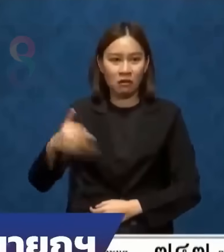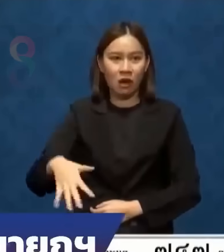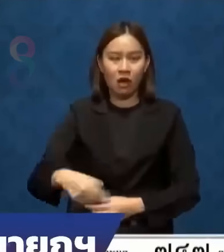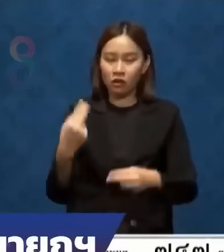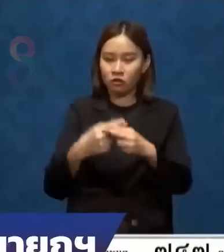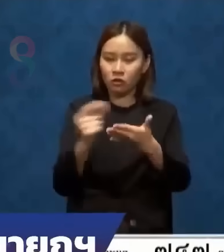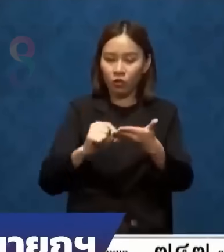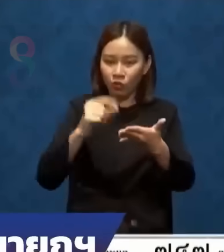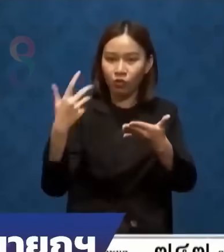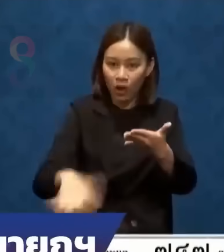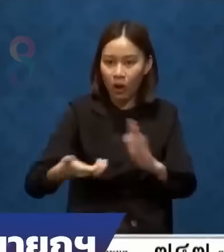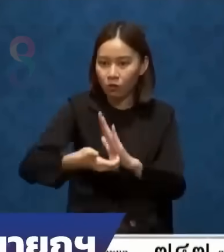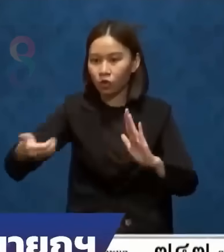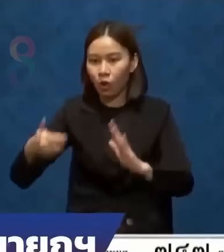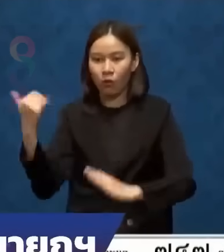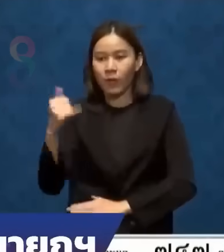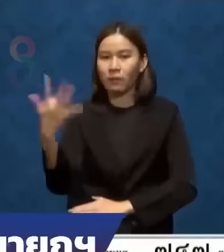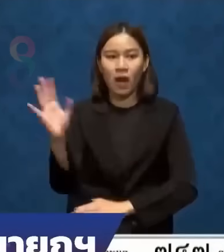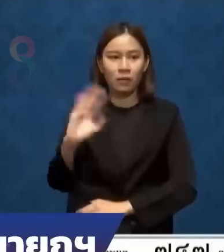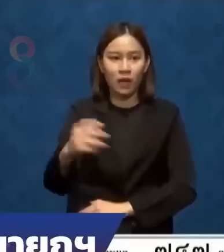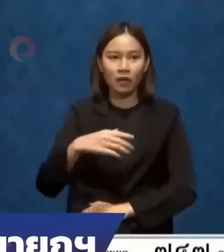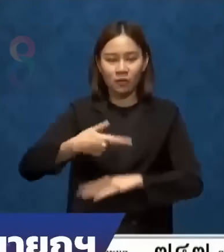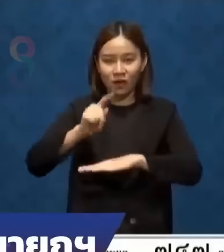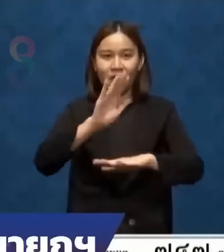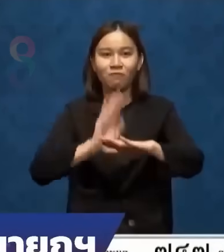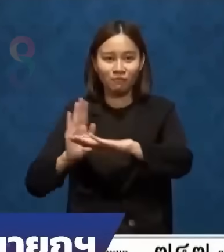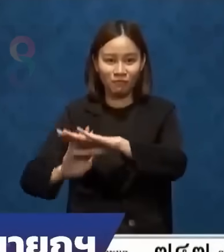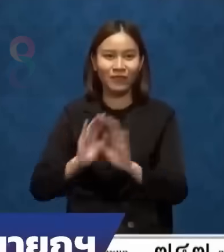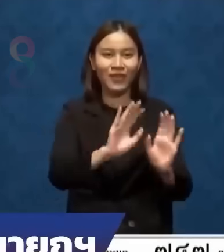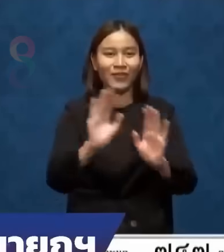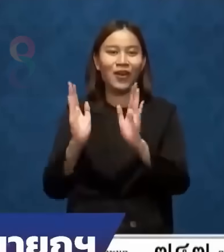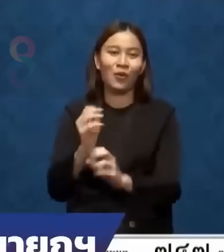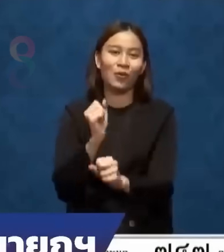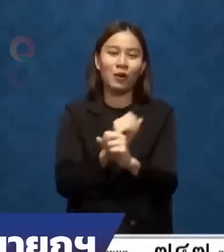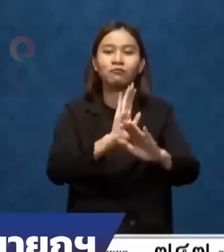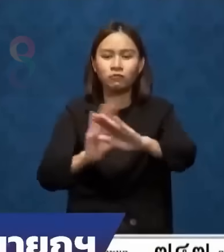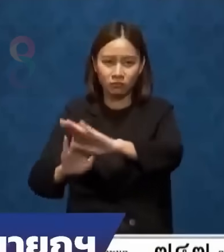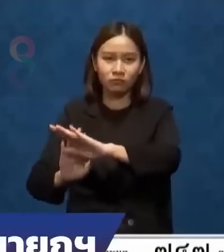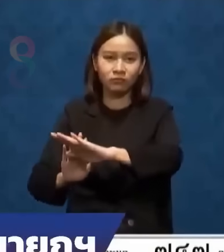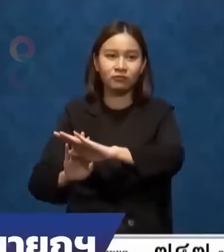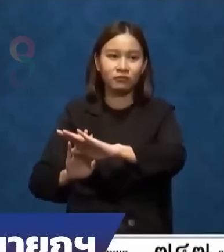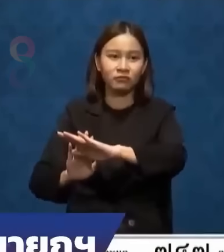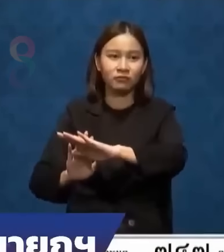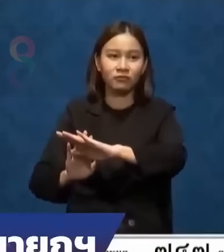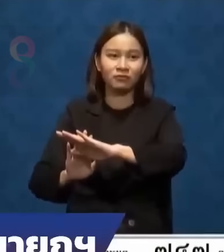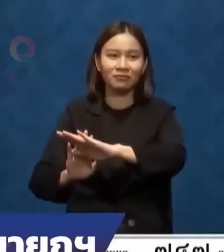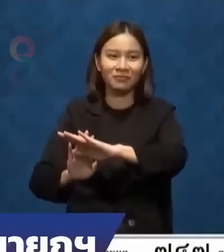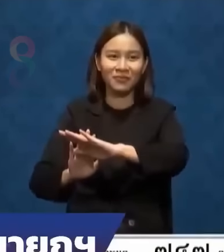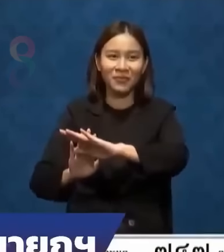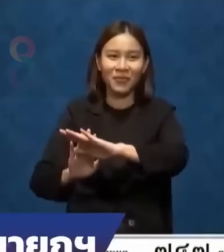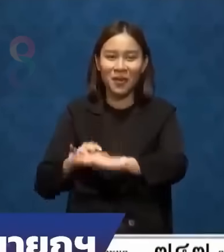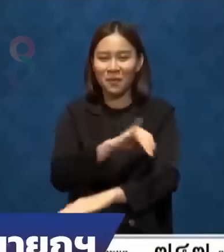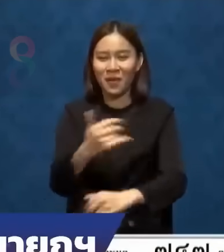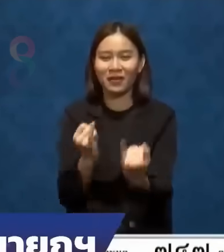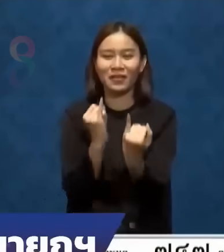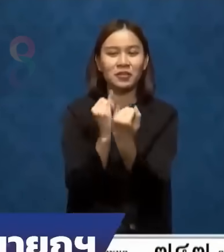ชื่อมาแล้วอยู่ดีจะถอนออกว่าไม่มาไม่ได้นะท่านประธานต้องกำชับนะครับก็ฝากเจ้าหน้าที่ช่วยตามหน่อยนะครับเพราะว่าอาจจะไม่คุ้น